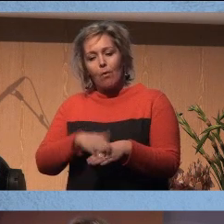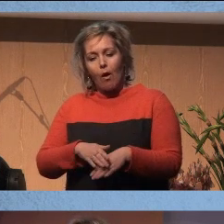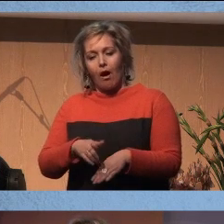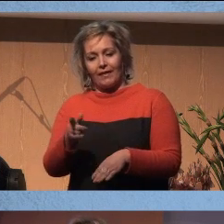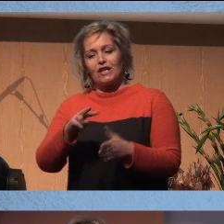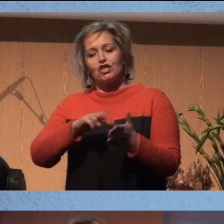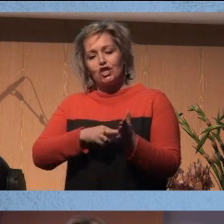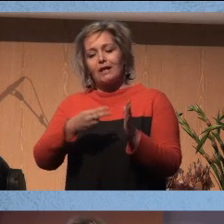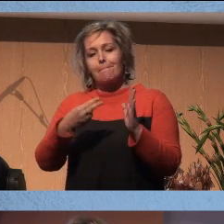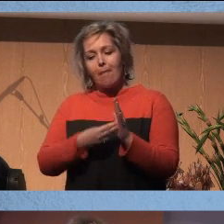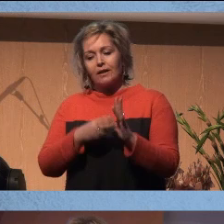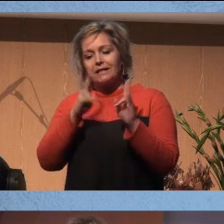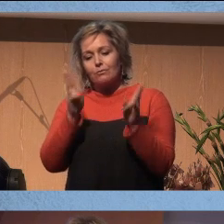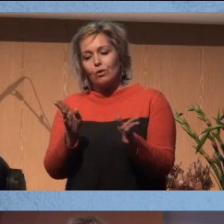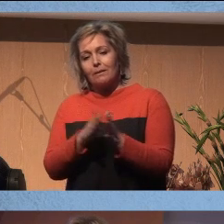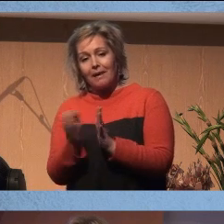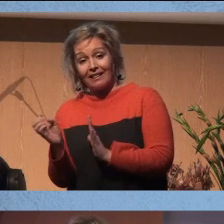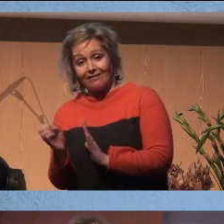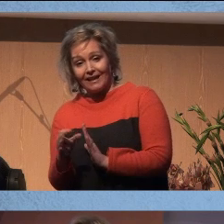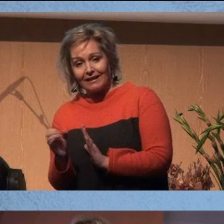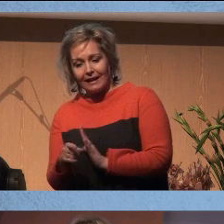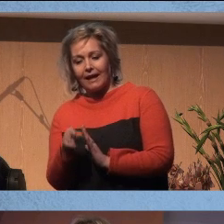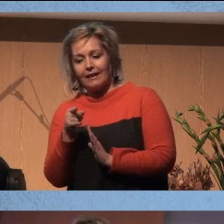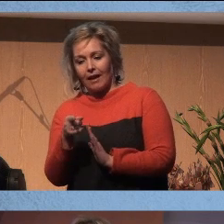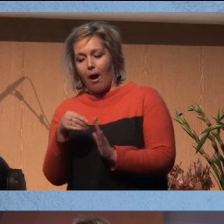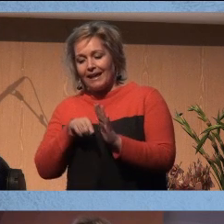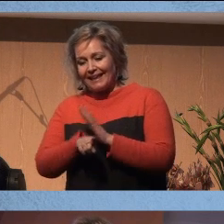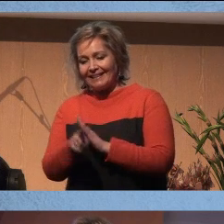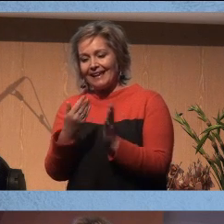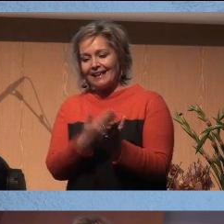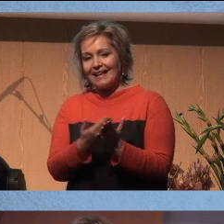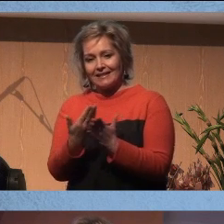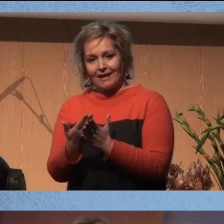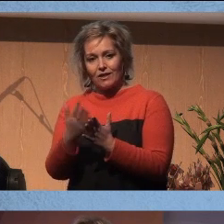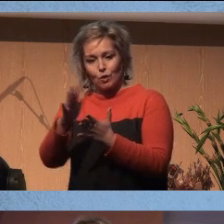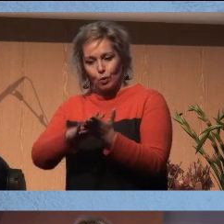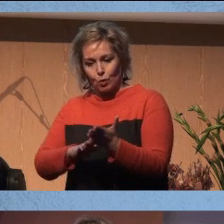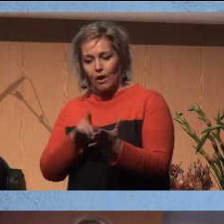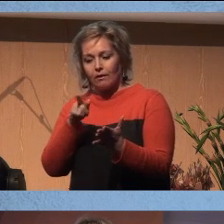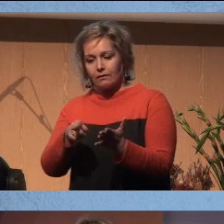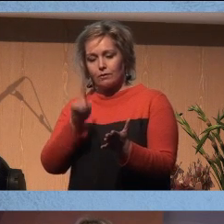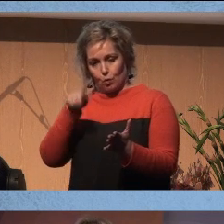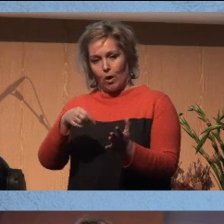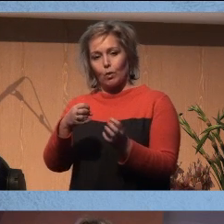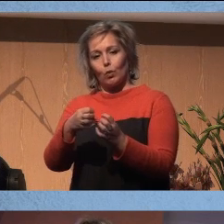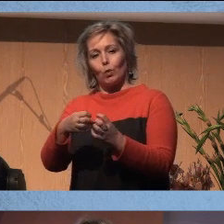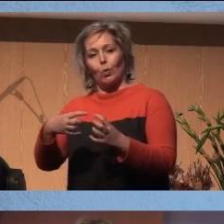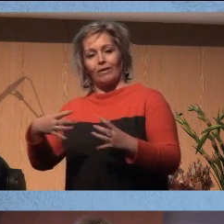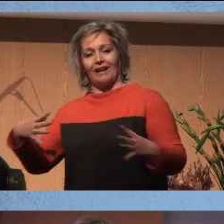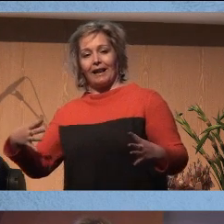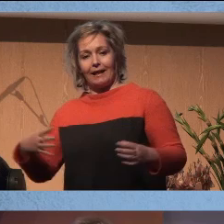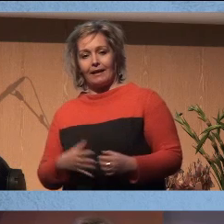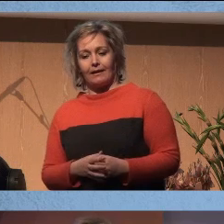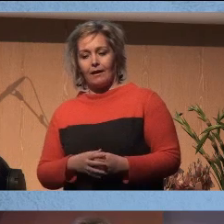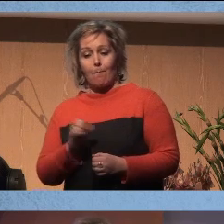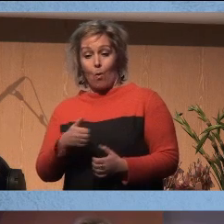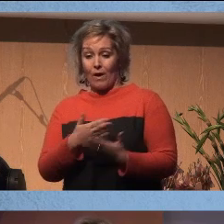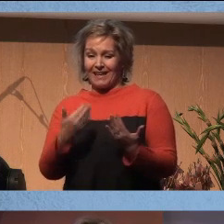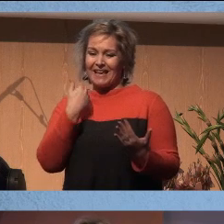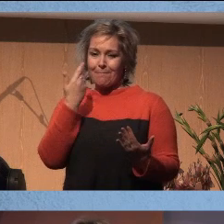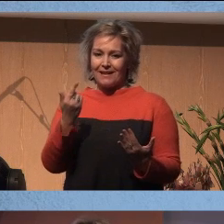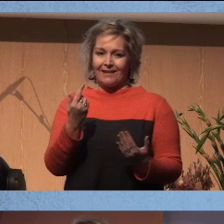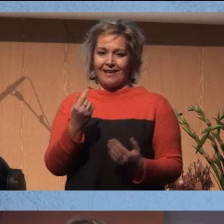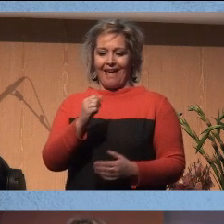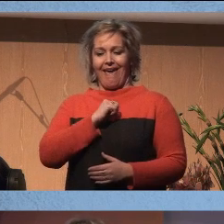den systematiske brukermedvirkningen inn i tjenestestrukturene i stadig utvikling. Det må ikke bli